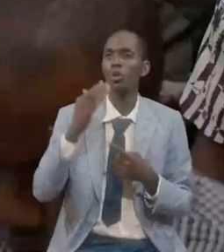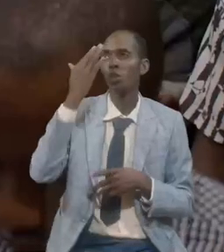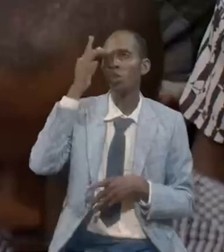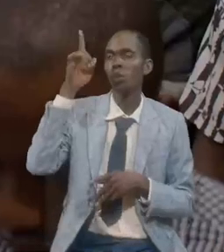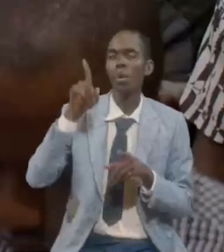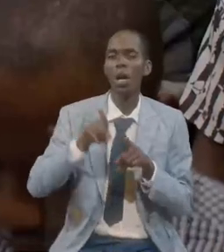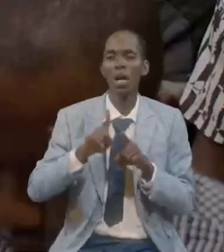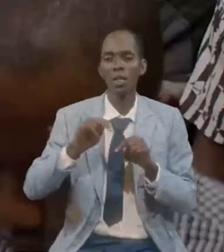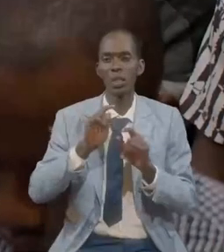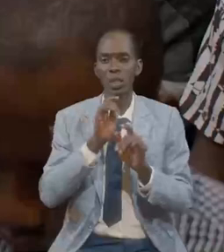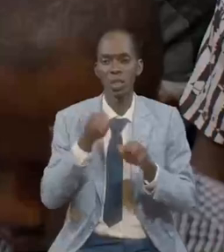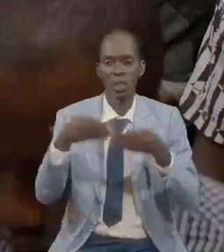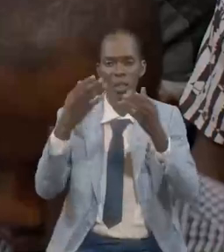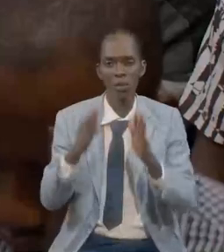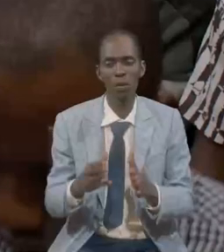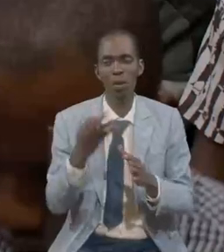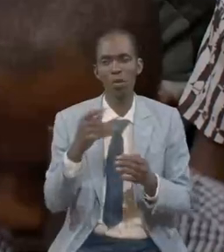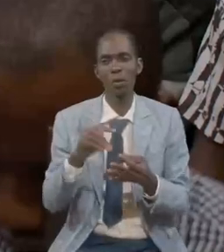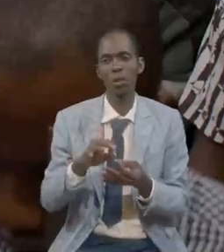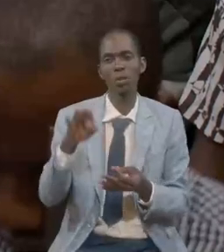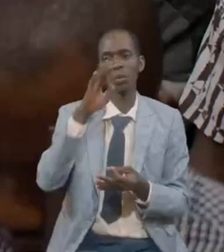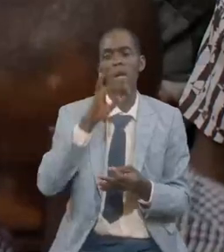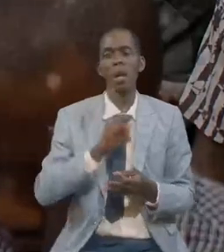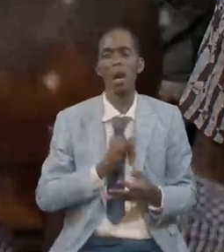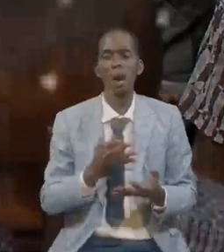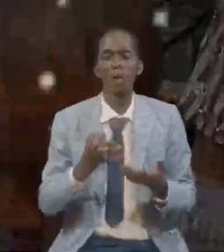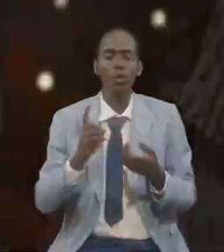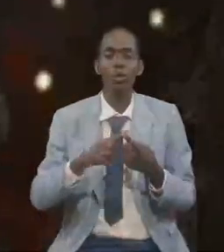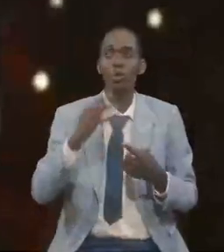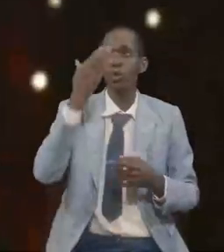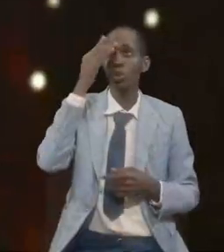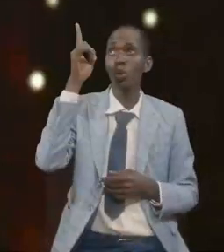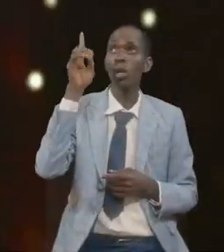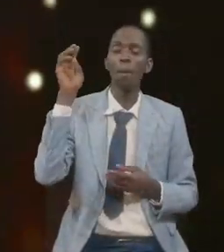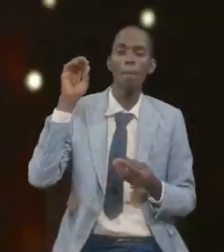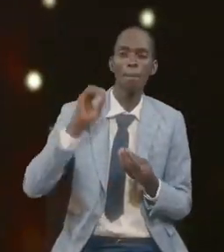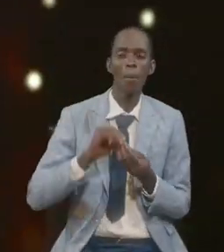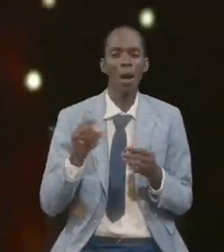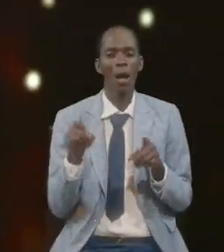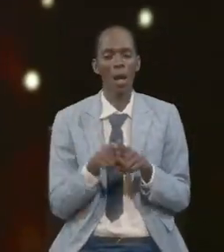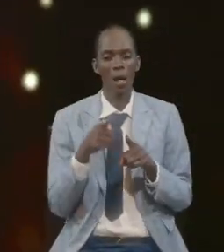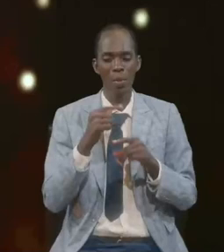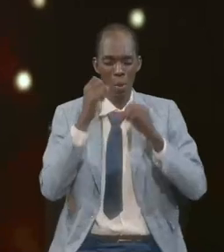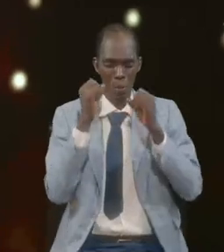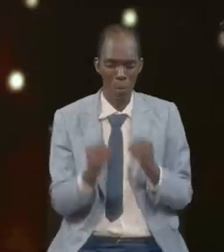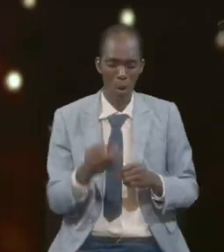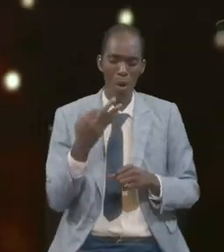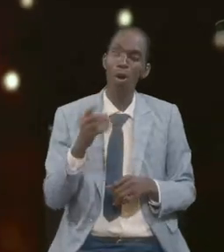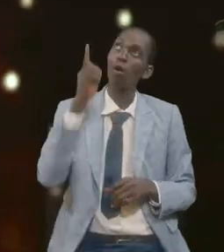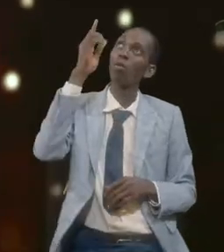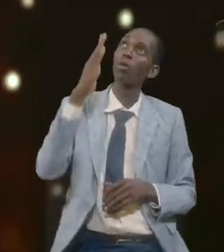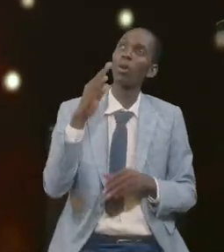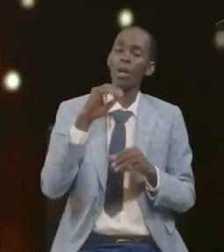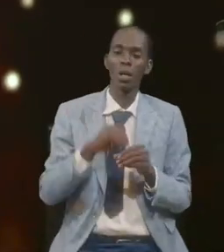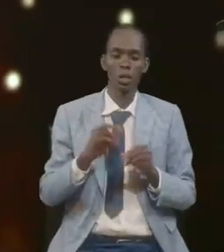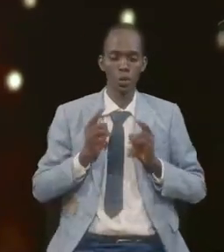je le connais comme celui qui baptise dans le Saint-Esprit, je veux le connaître comme celui qui donne les dons de l'Esprit, je veux le connaître comme la puissance de